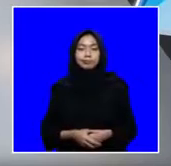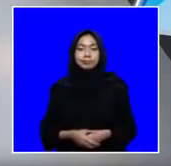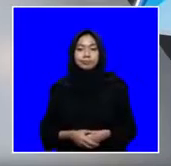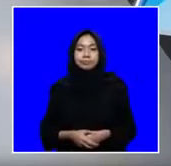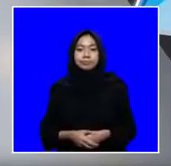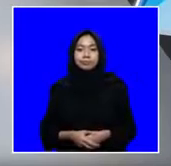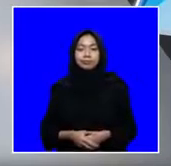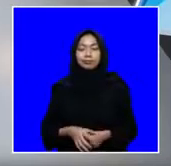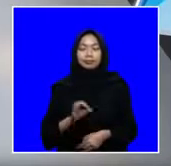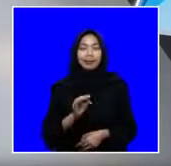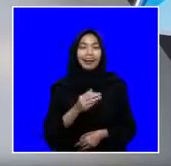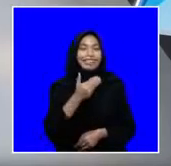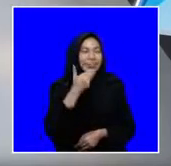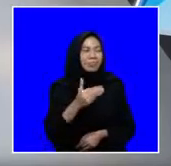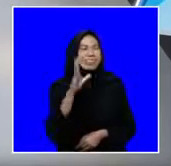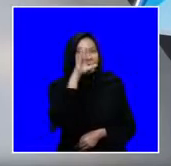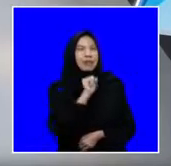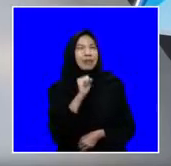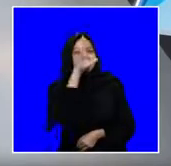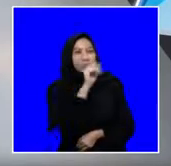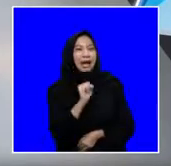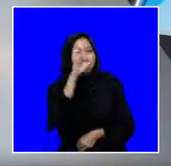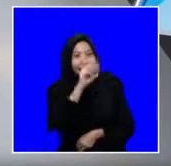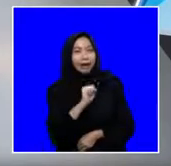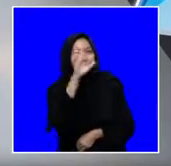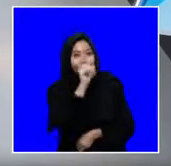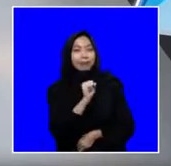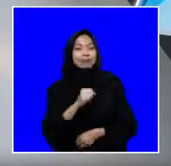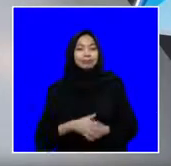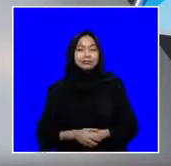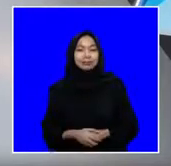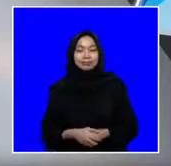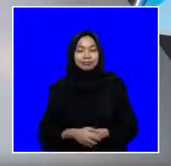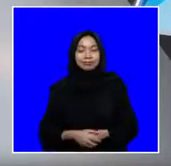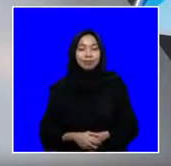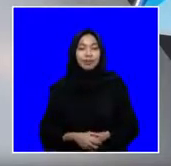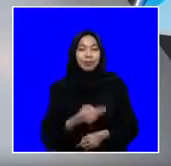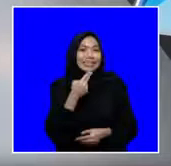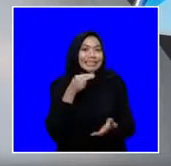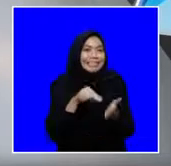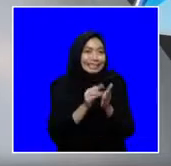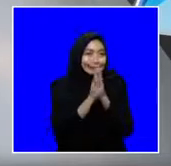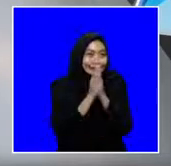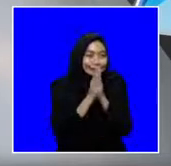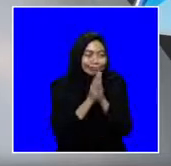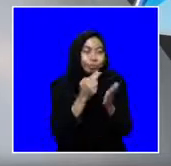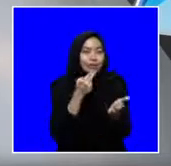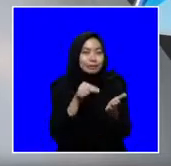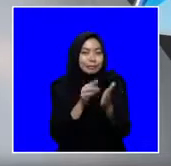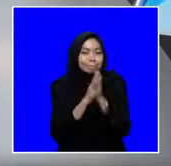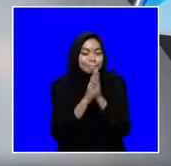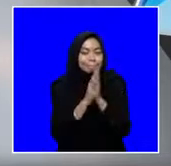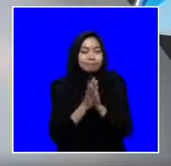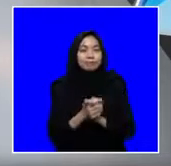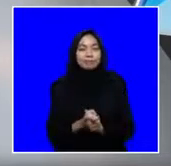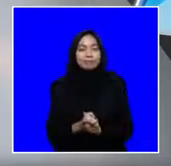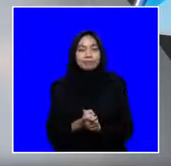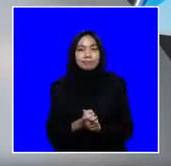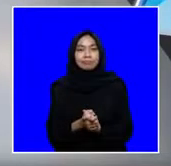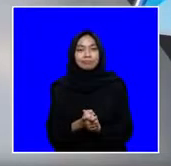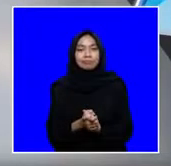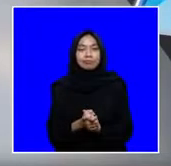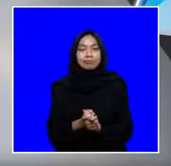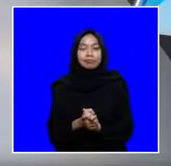Terima kasih, amin, ya Rabbal Alamin doanya. Mohon izin Mas Menteri, jadi sebagai pengelola dana